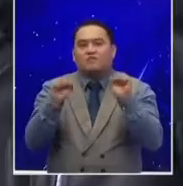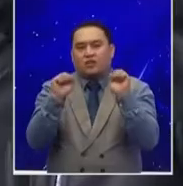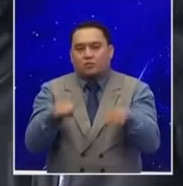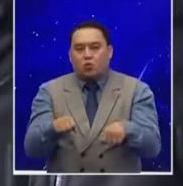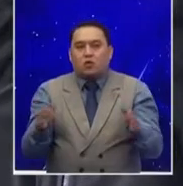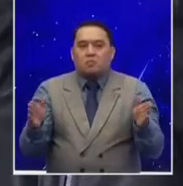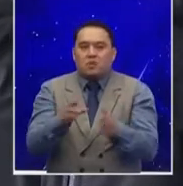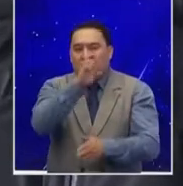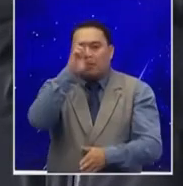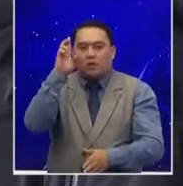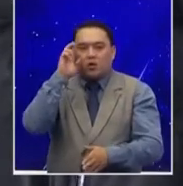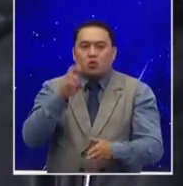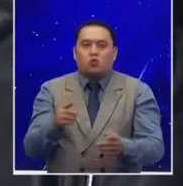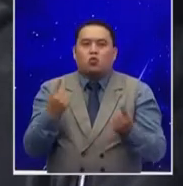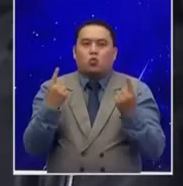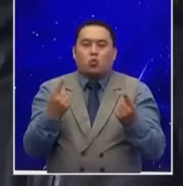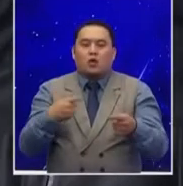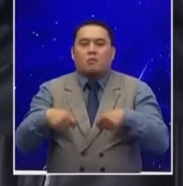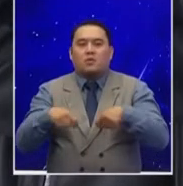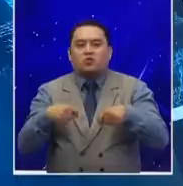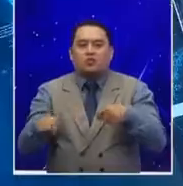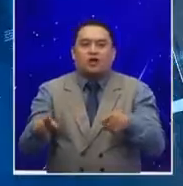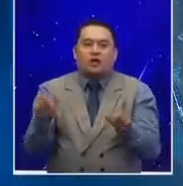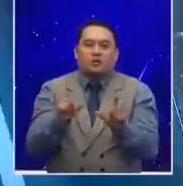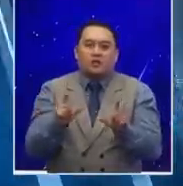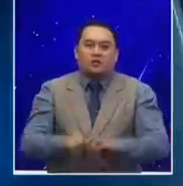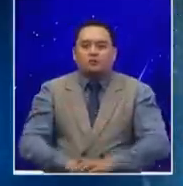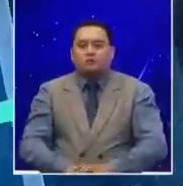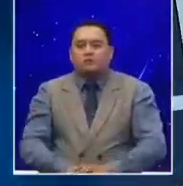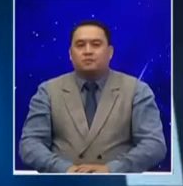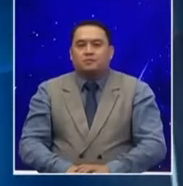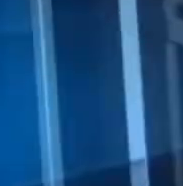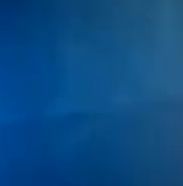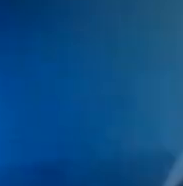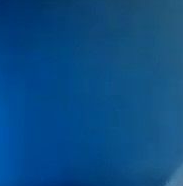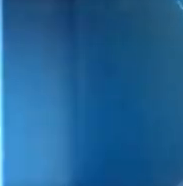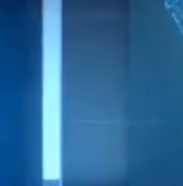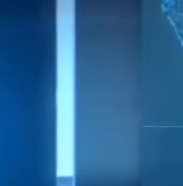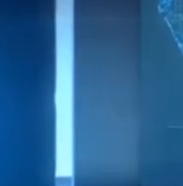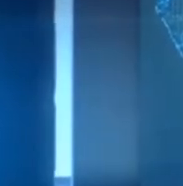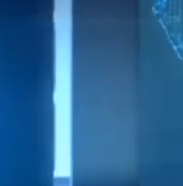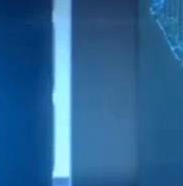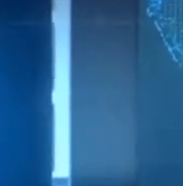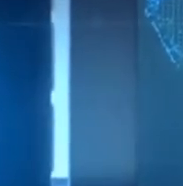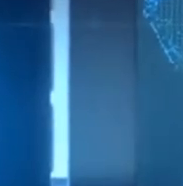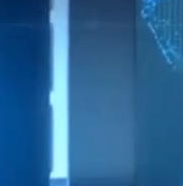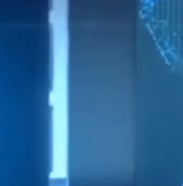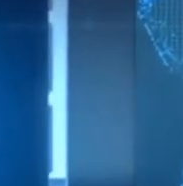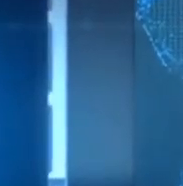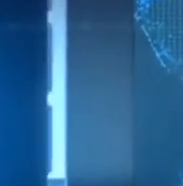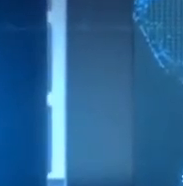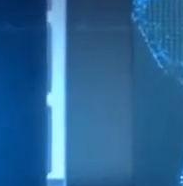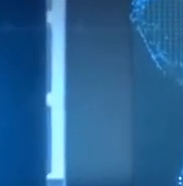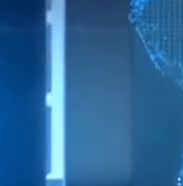размещения мини-библиотек в крупных торговых точках Моногородка. Гульмира Тимиргалиева, Мади Байбусынов, телеканал ЖТСУ, Текели.